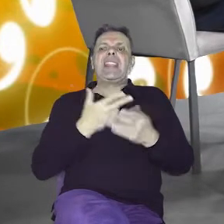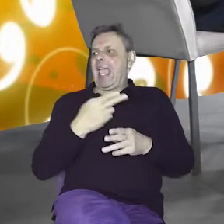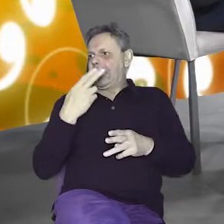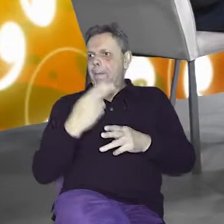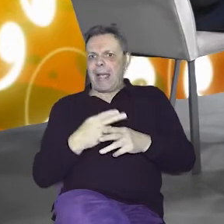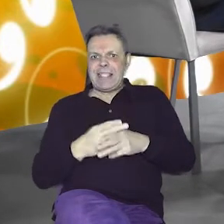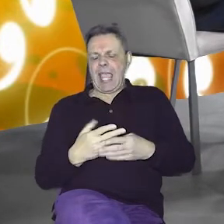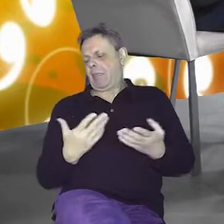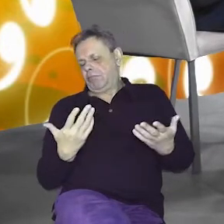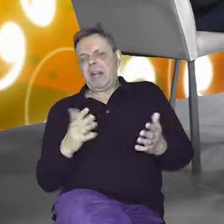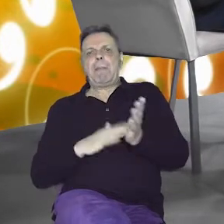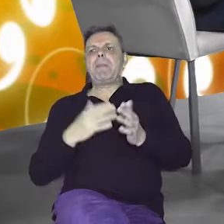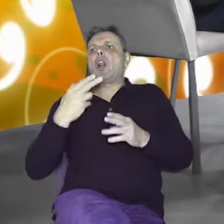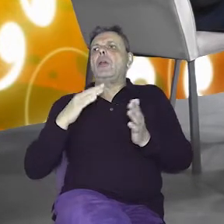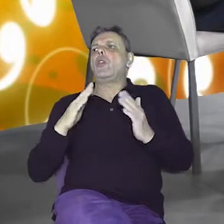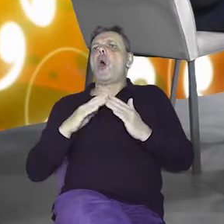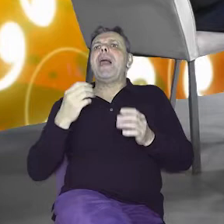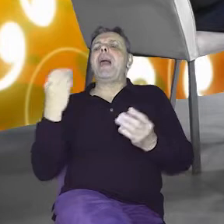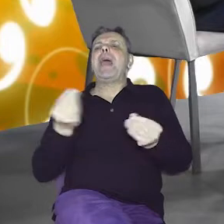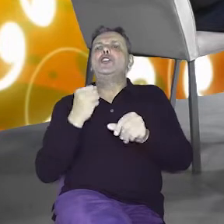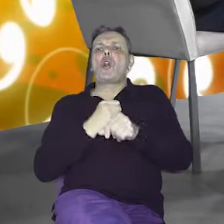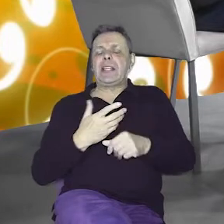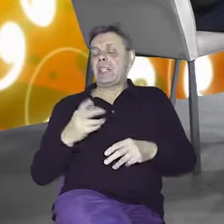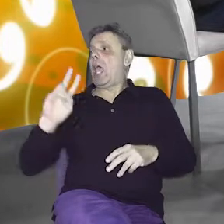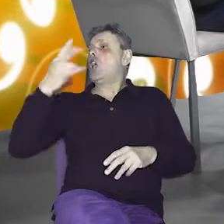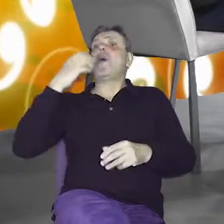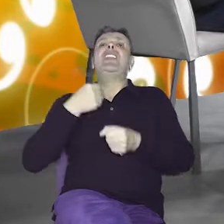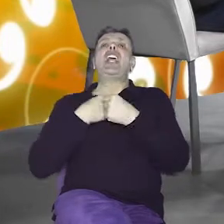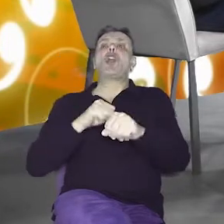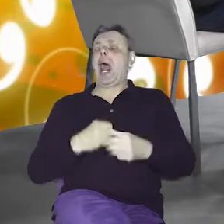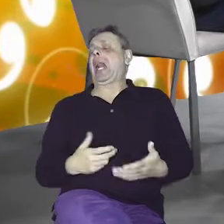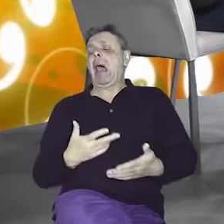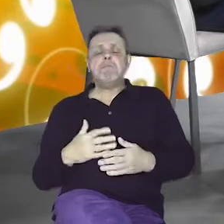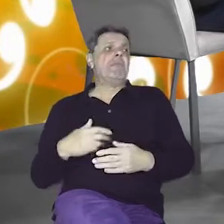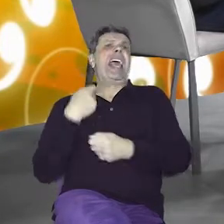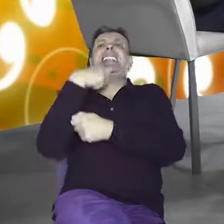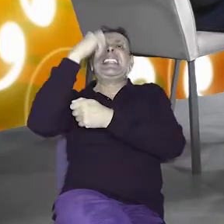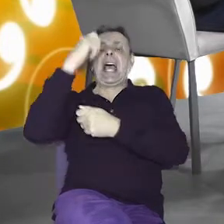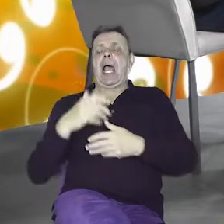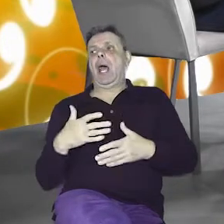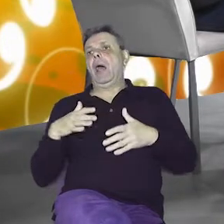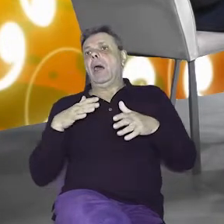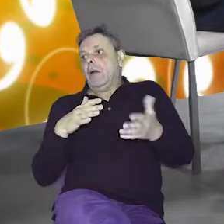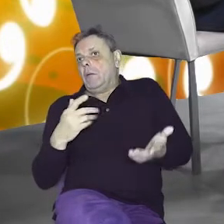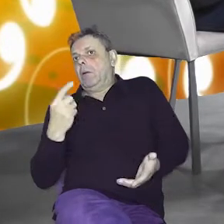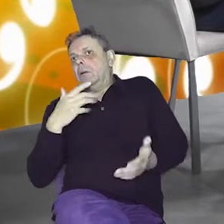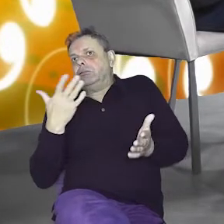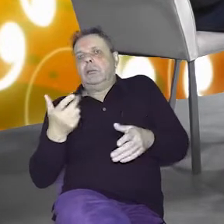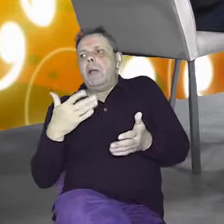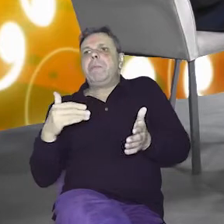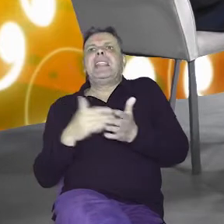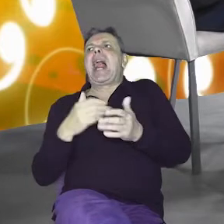upravo involvirani svi ti stručnjaci i gdje se nekakav pacijent, vi kad doma nešto radite, pozovete stolara,